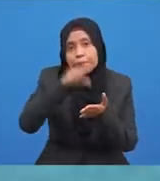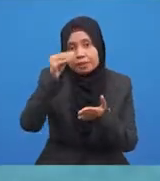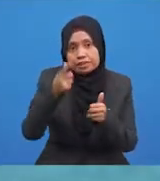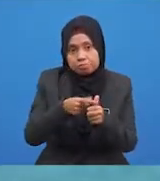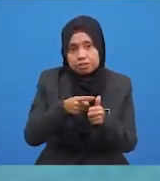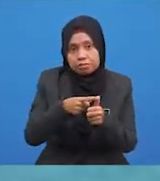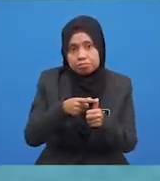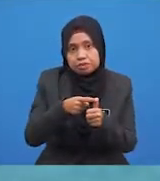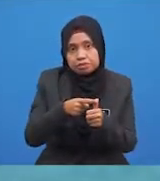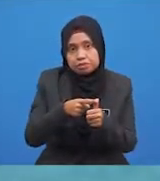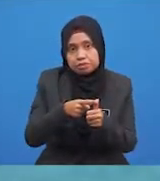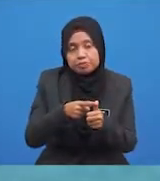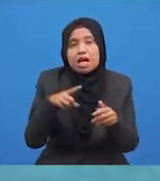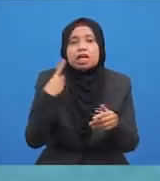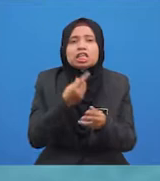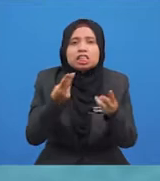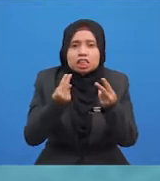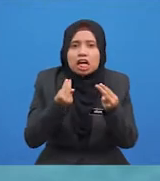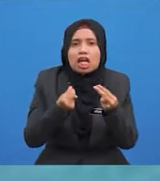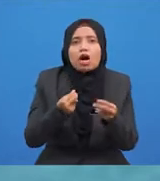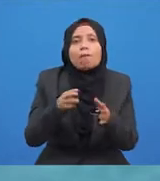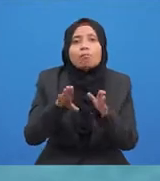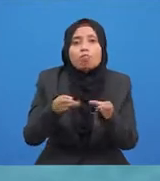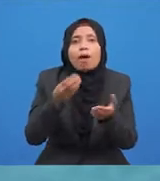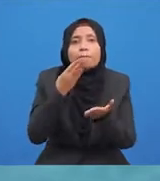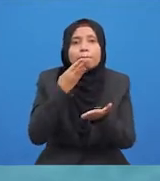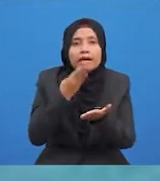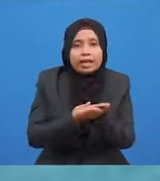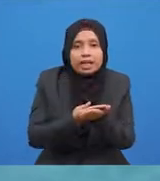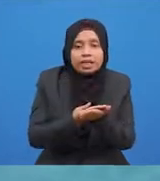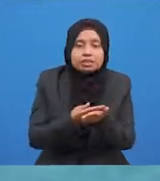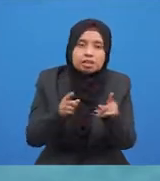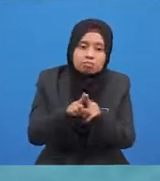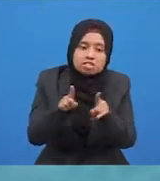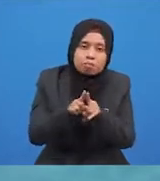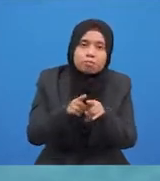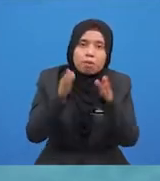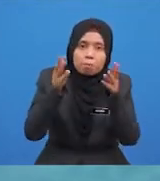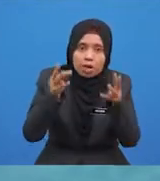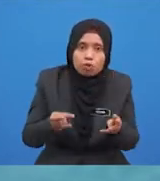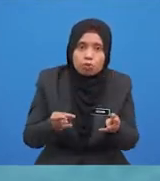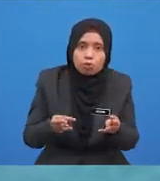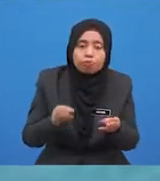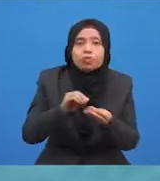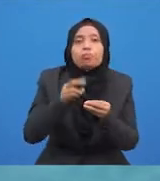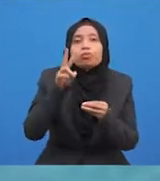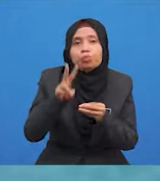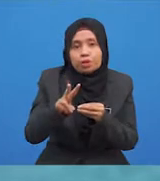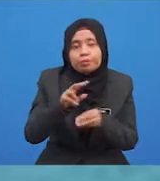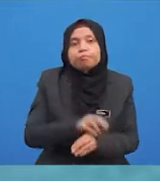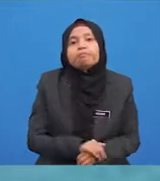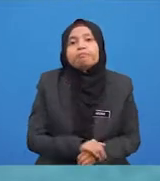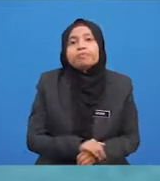Pengajaran yang pertama ialah kita hendaklah berbuat baik sesama makhluk. Pengajaran yang